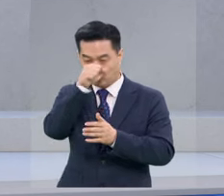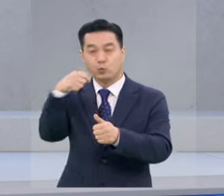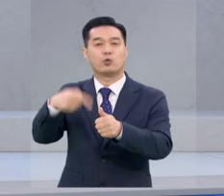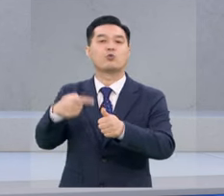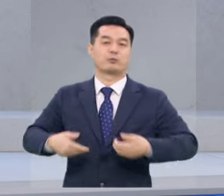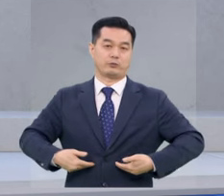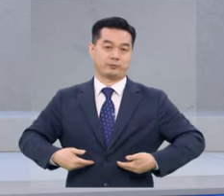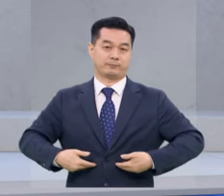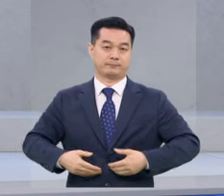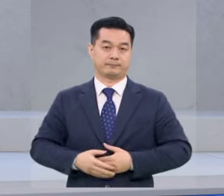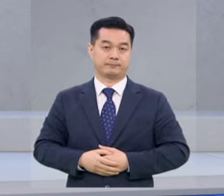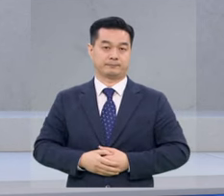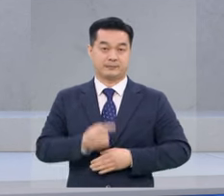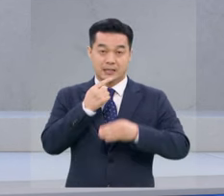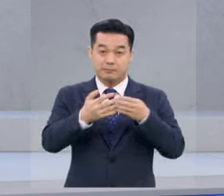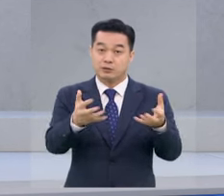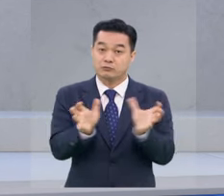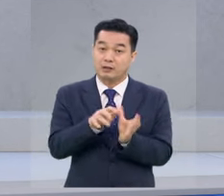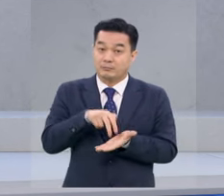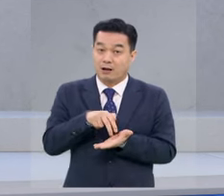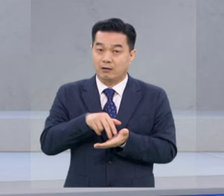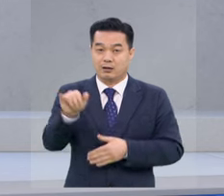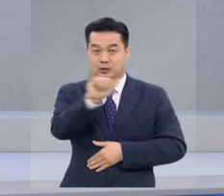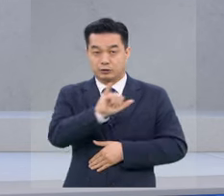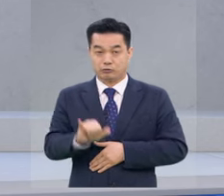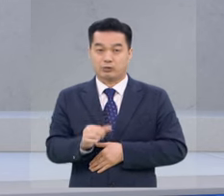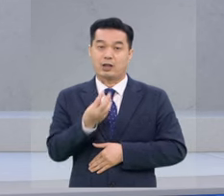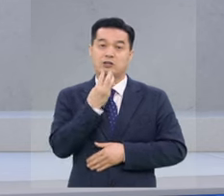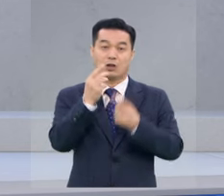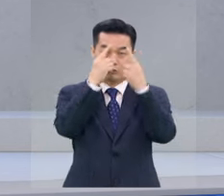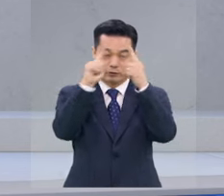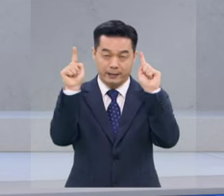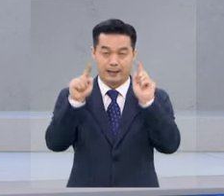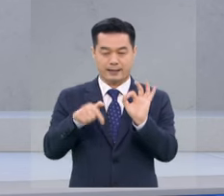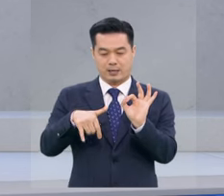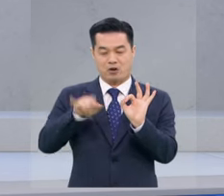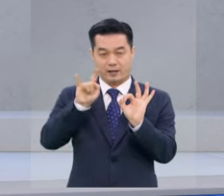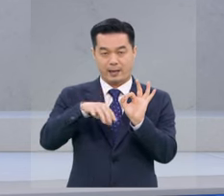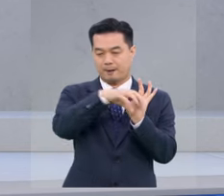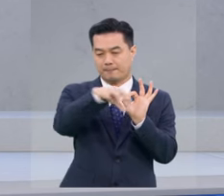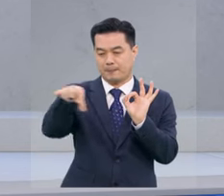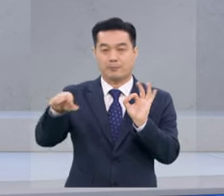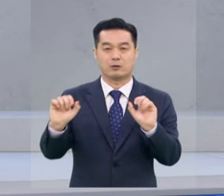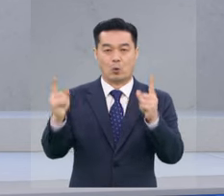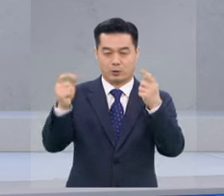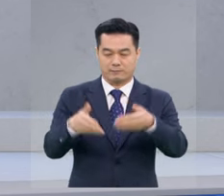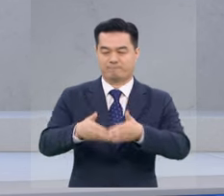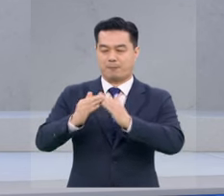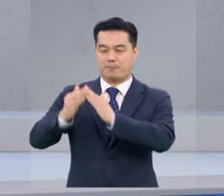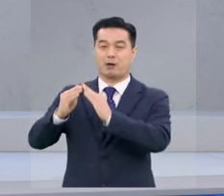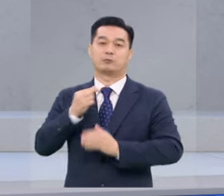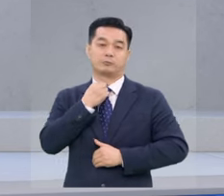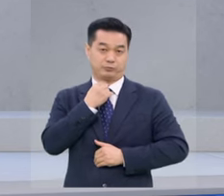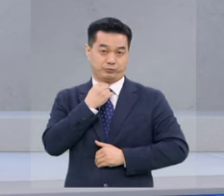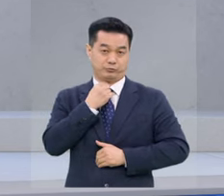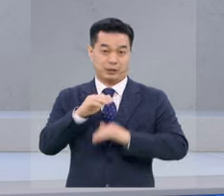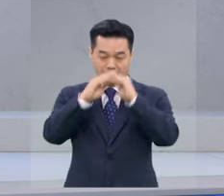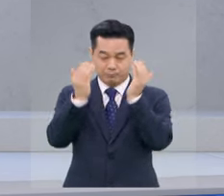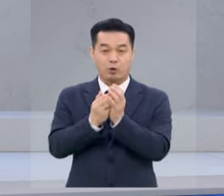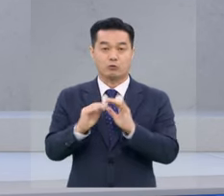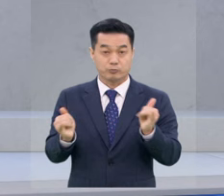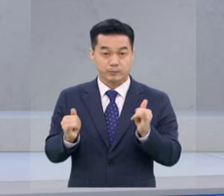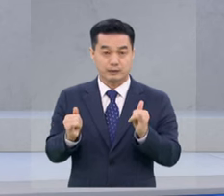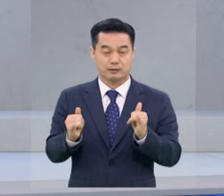필요하겠죠 더불어 민주당은 전국의 서울대 개를 제안합니다 전 국민이 이른바 스카이에